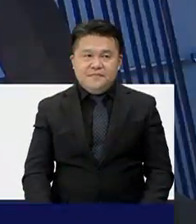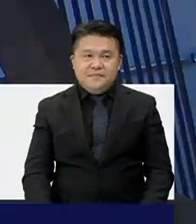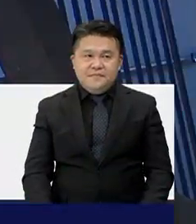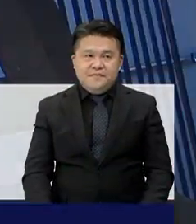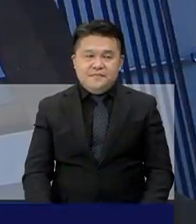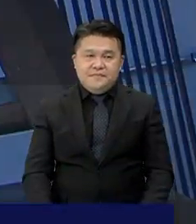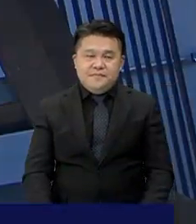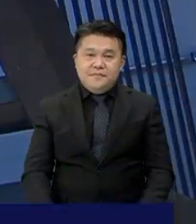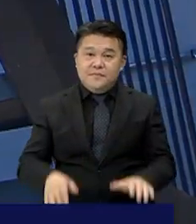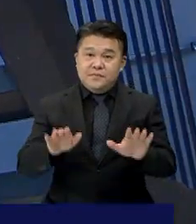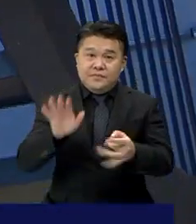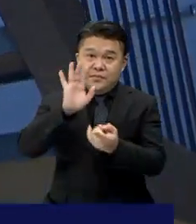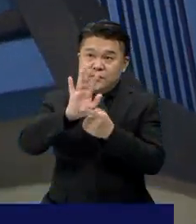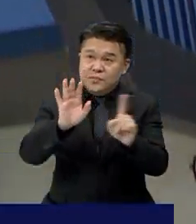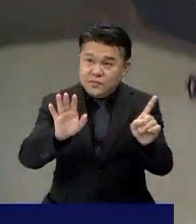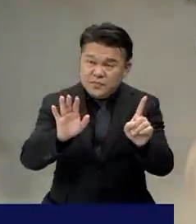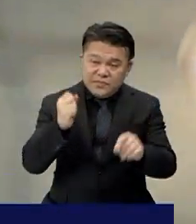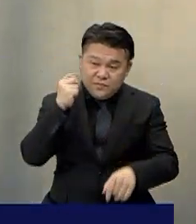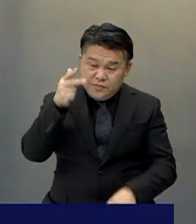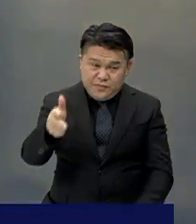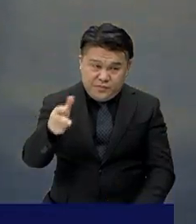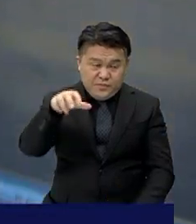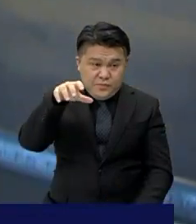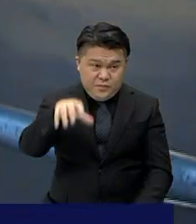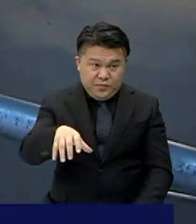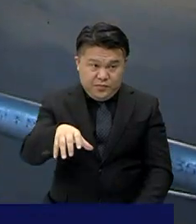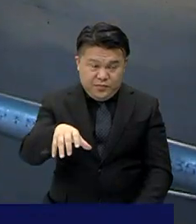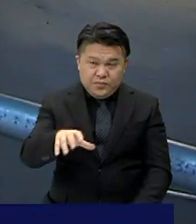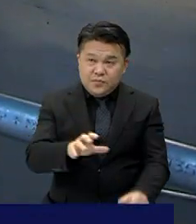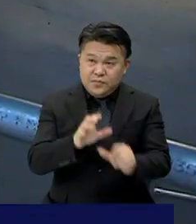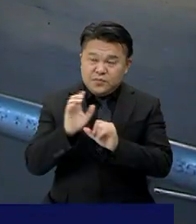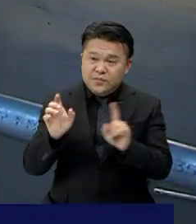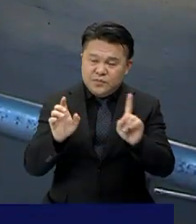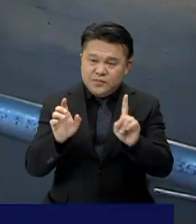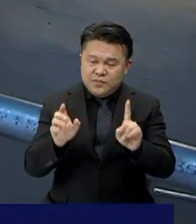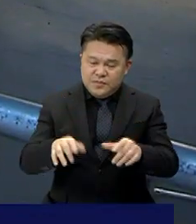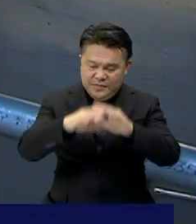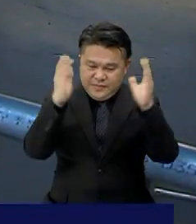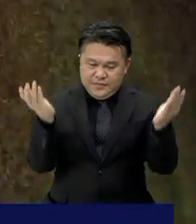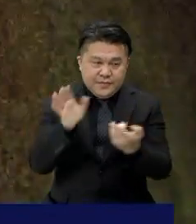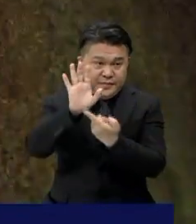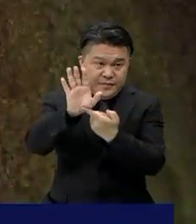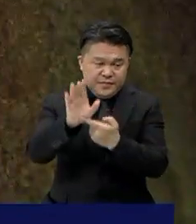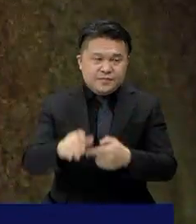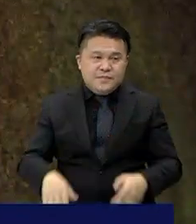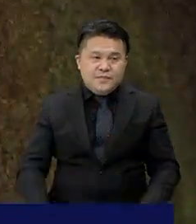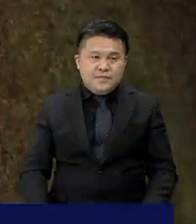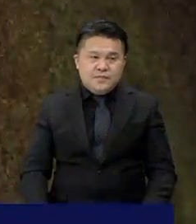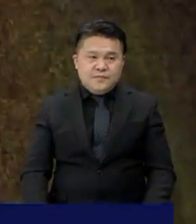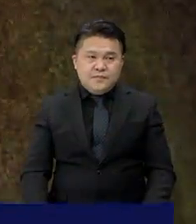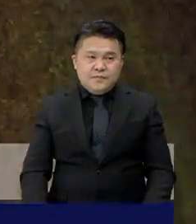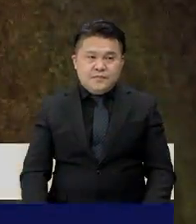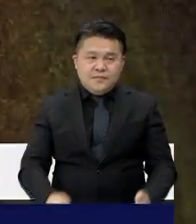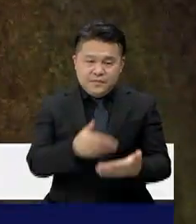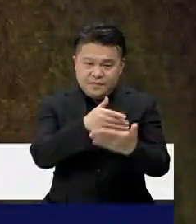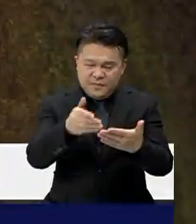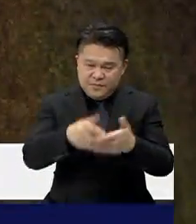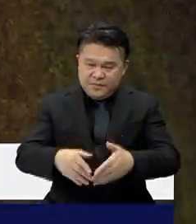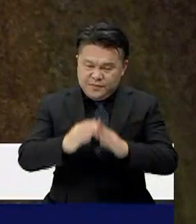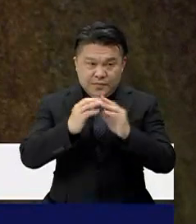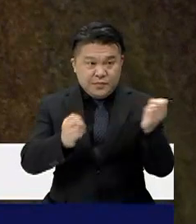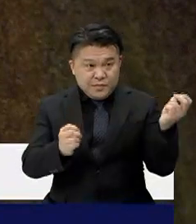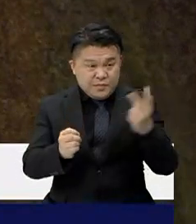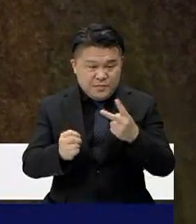거고요. 올해 전시는 호텔이란 공간 요소를 살려 전층을 전시에 활용했습니다. 회화와 설치는